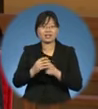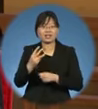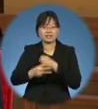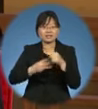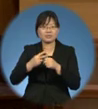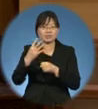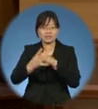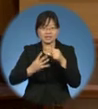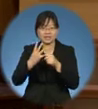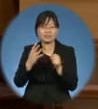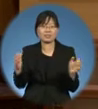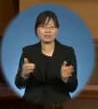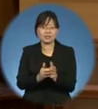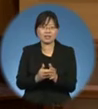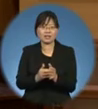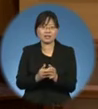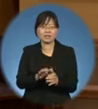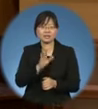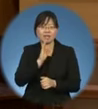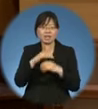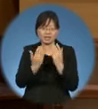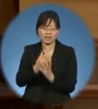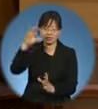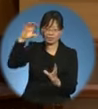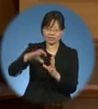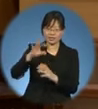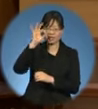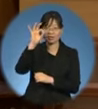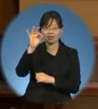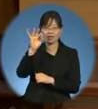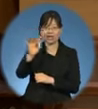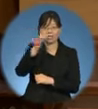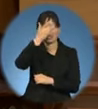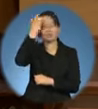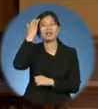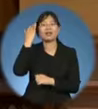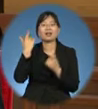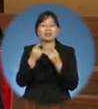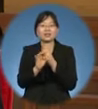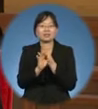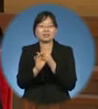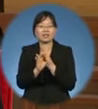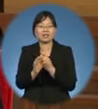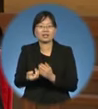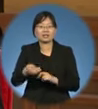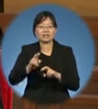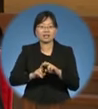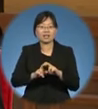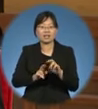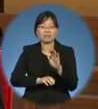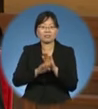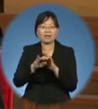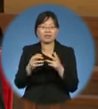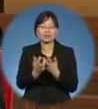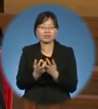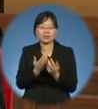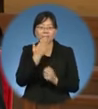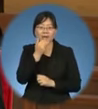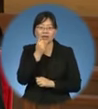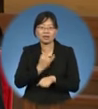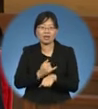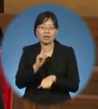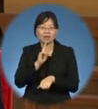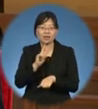3년, 4년밖에 안 됩니다. 아, 그러네요. 다 합치고 보니까. 그렇죠. 예. 그러면 이 공백을 메꿔줄 수 있는 게 이제